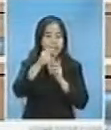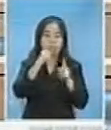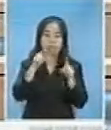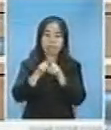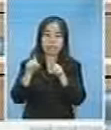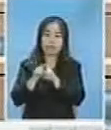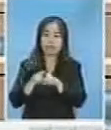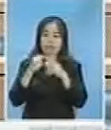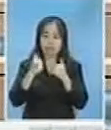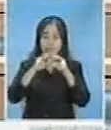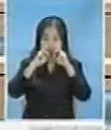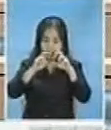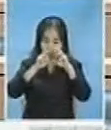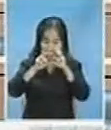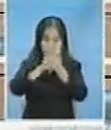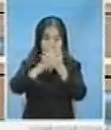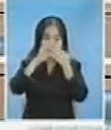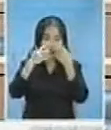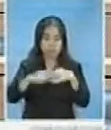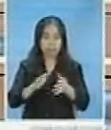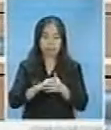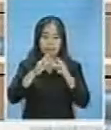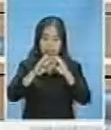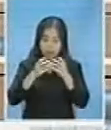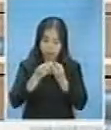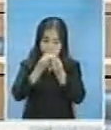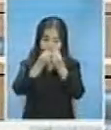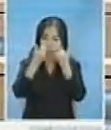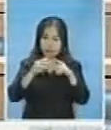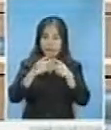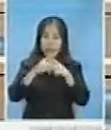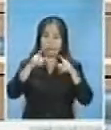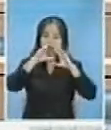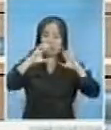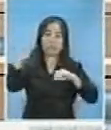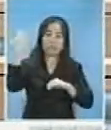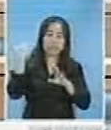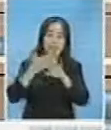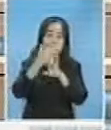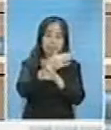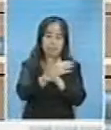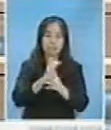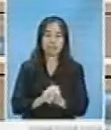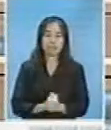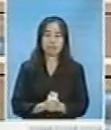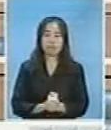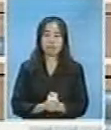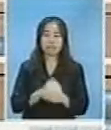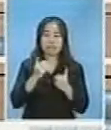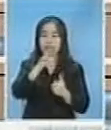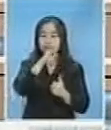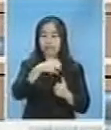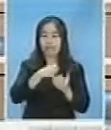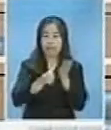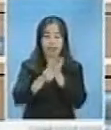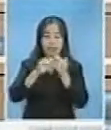เพราะเขาได้ศึกษาไว้แล้วครับศึกษาไว้อย่างละเอียดในรัฐบาลชุดที่แล้วครับดังนั้นถ้าอยากจะแก้ปัญห